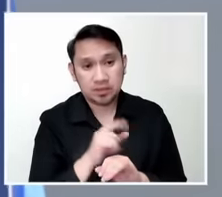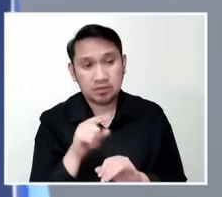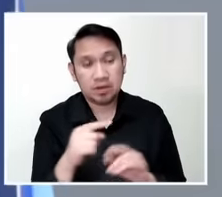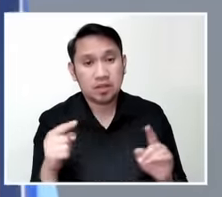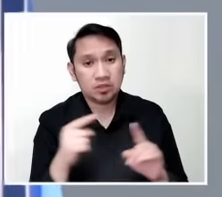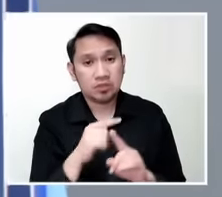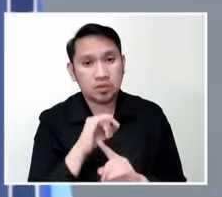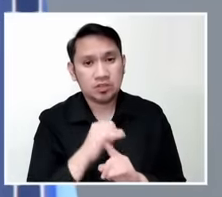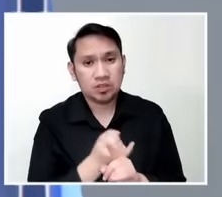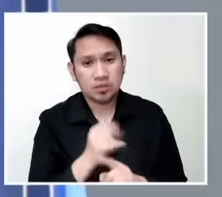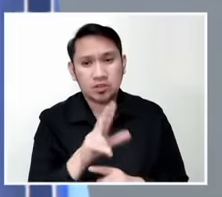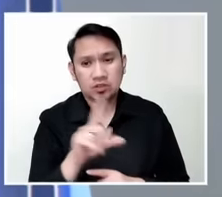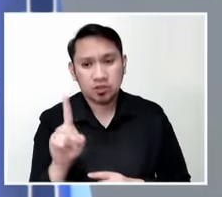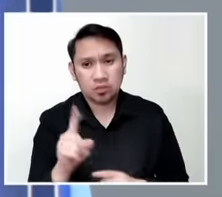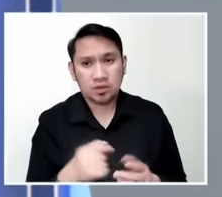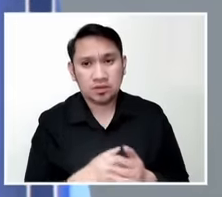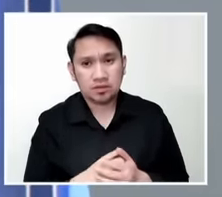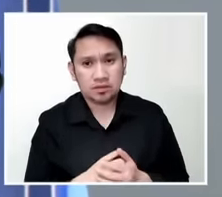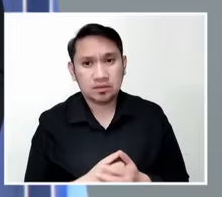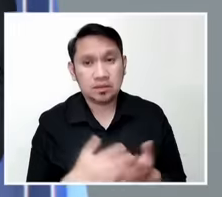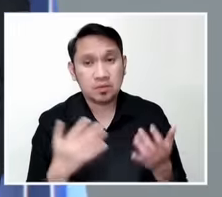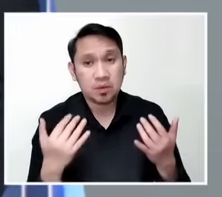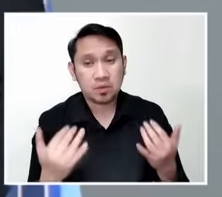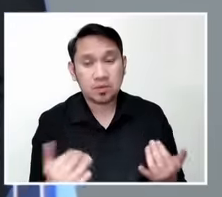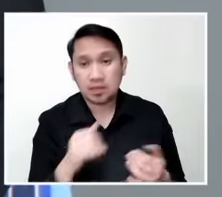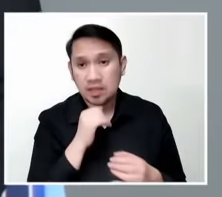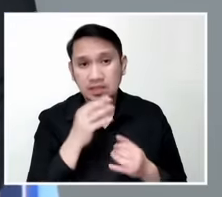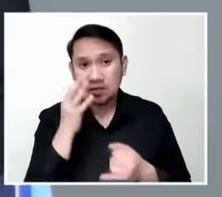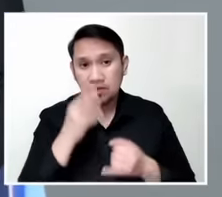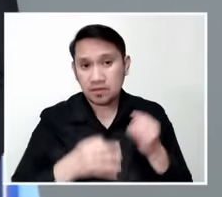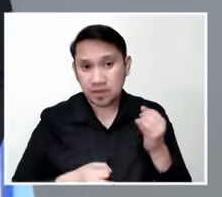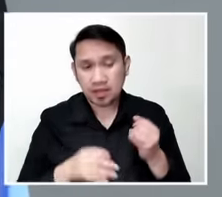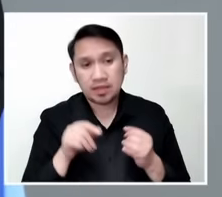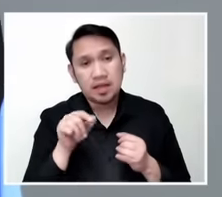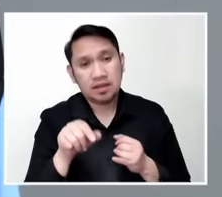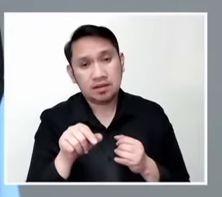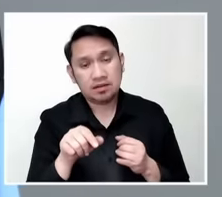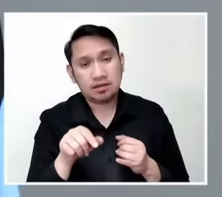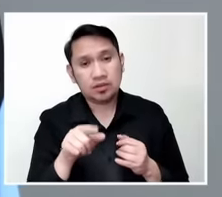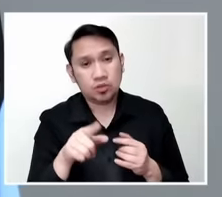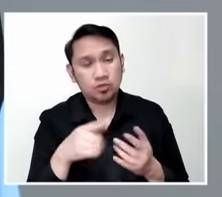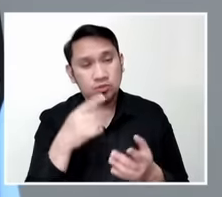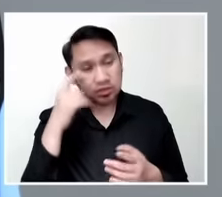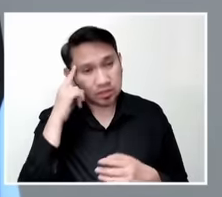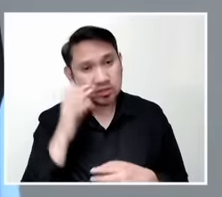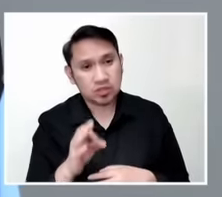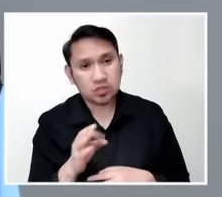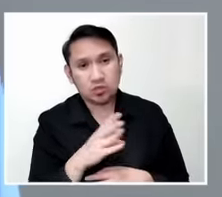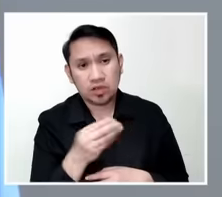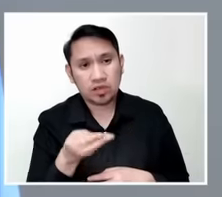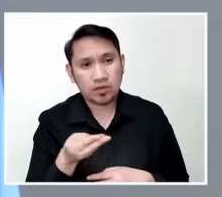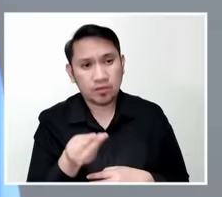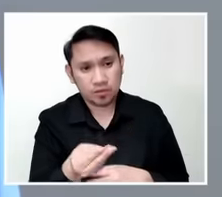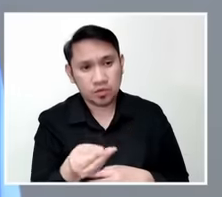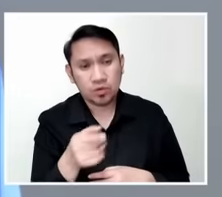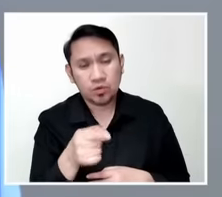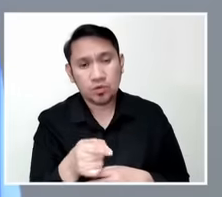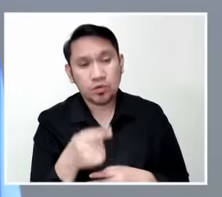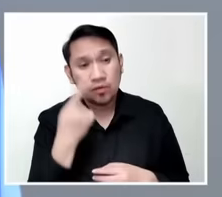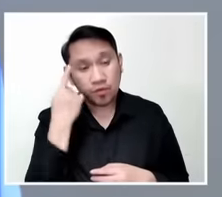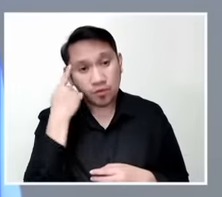January 31. Ito'y habang hindi pa pinalang datos sa mga ruta na wala o kakaunti ang